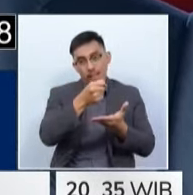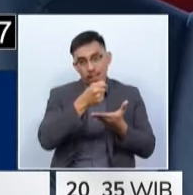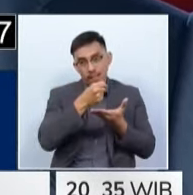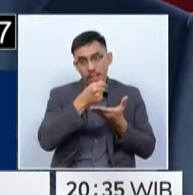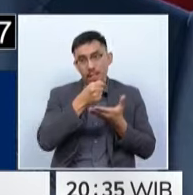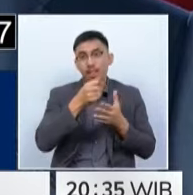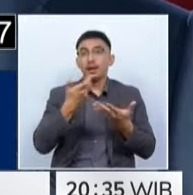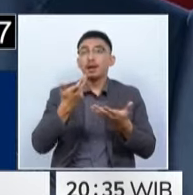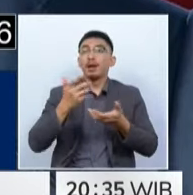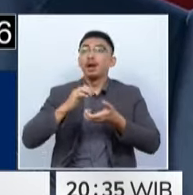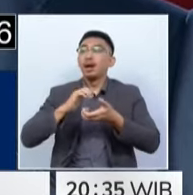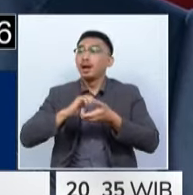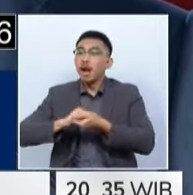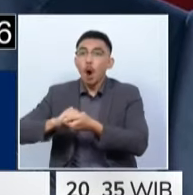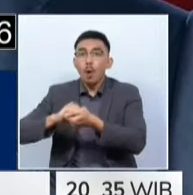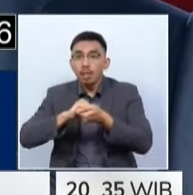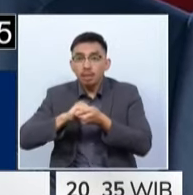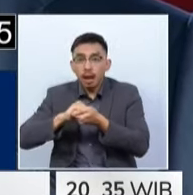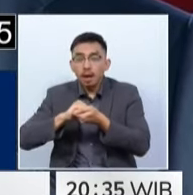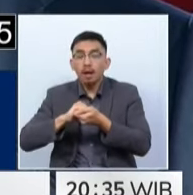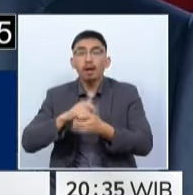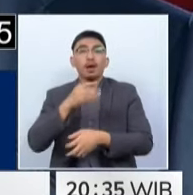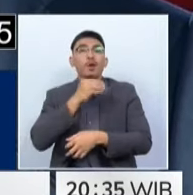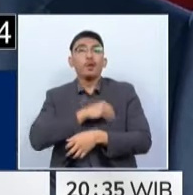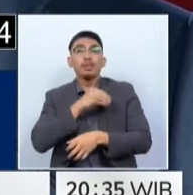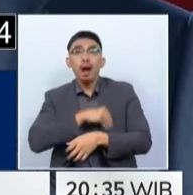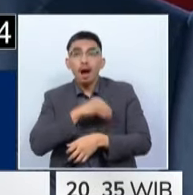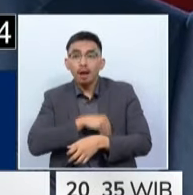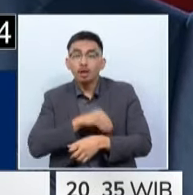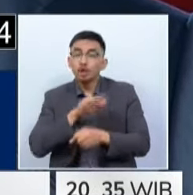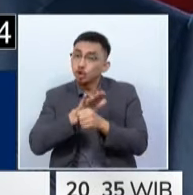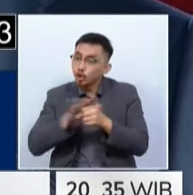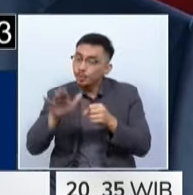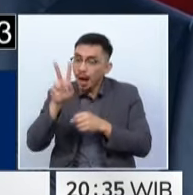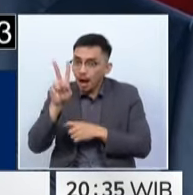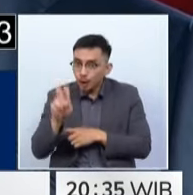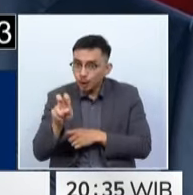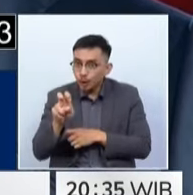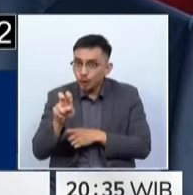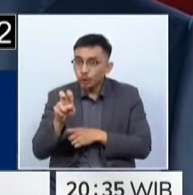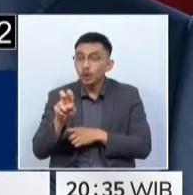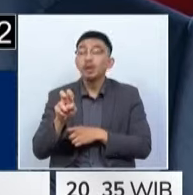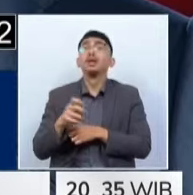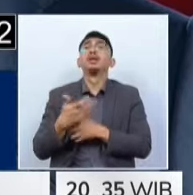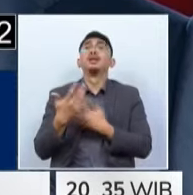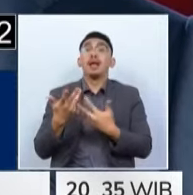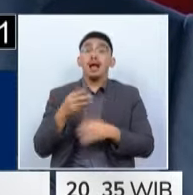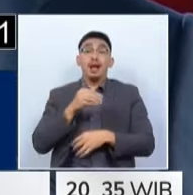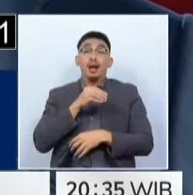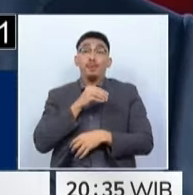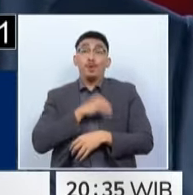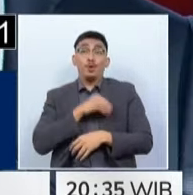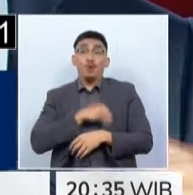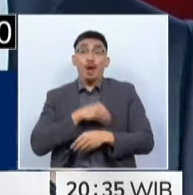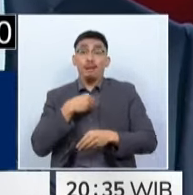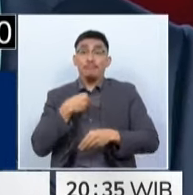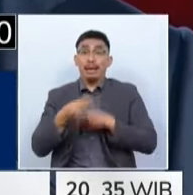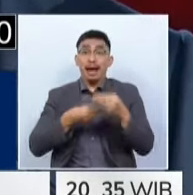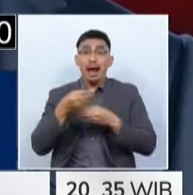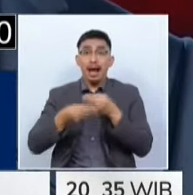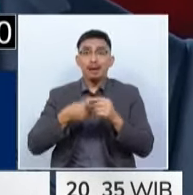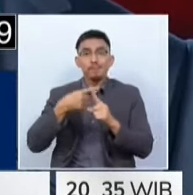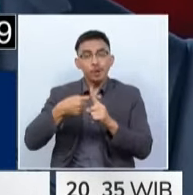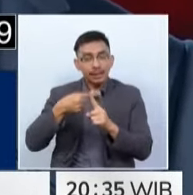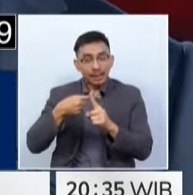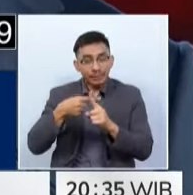laba yang cukup kita harus punya neraca perdagangan yang positif kita harus